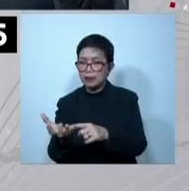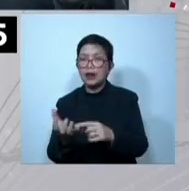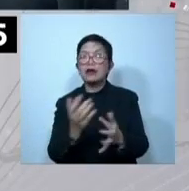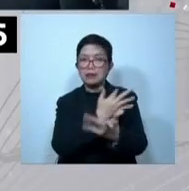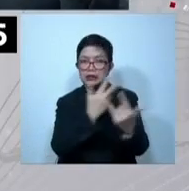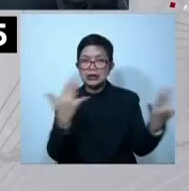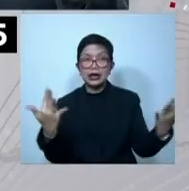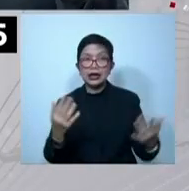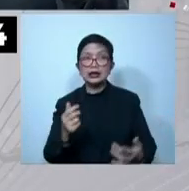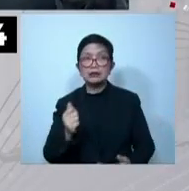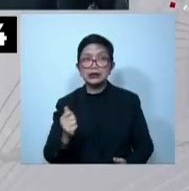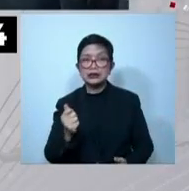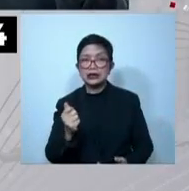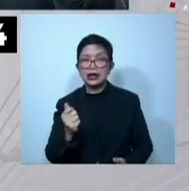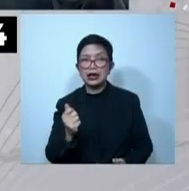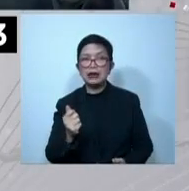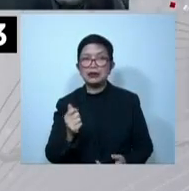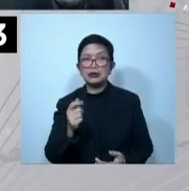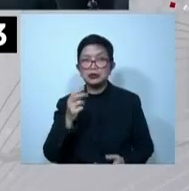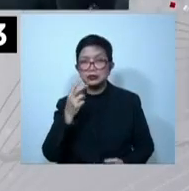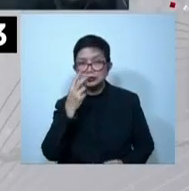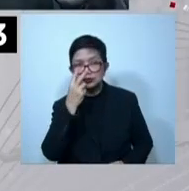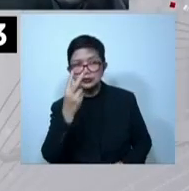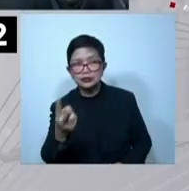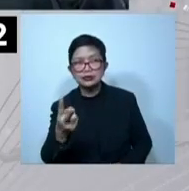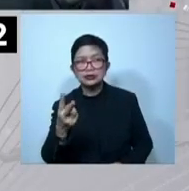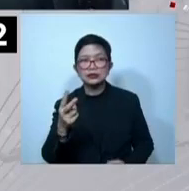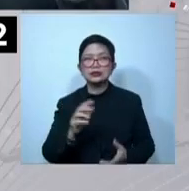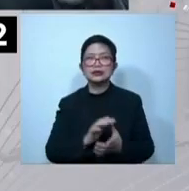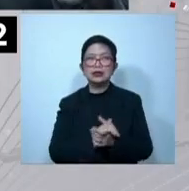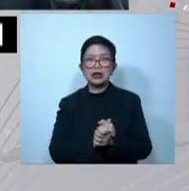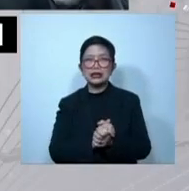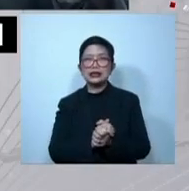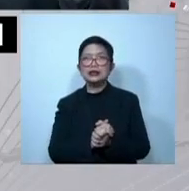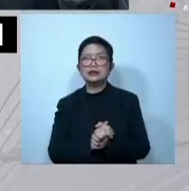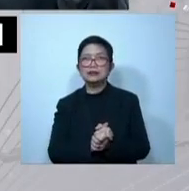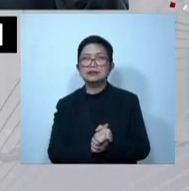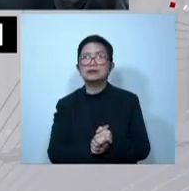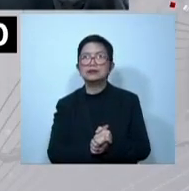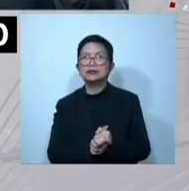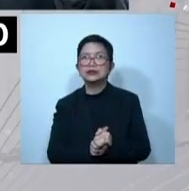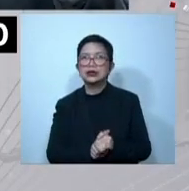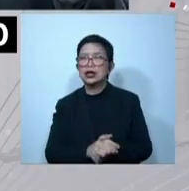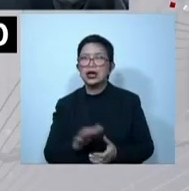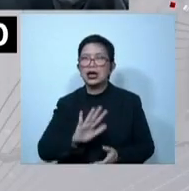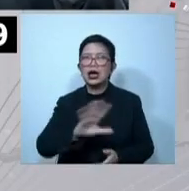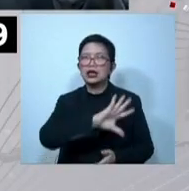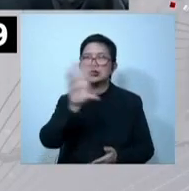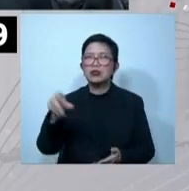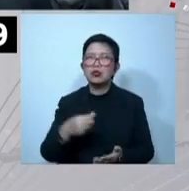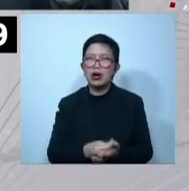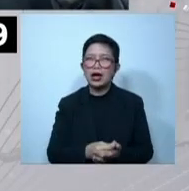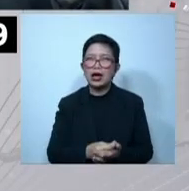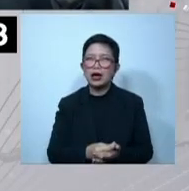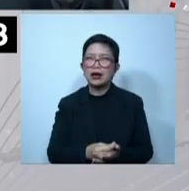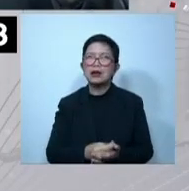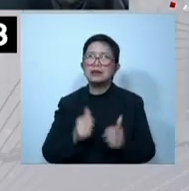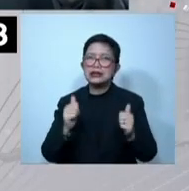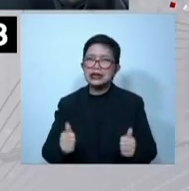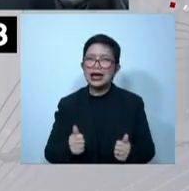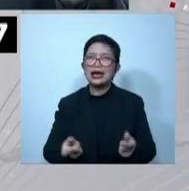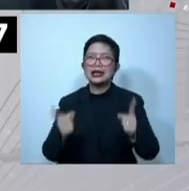saya sesi yang kemudian memberikan ruang saling memberikan tanggapan, saling bertanya itu bisa